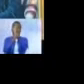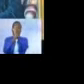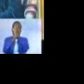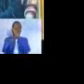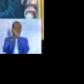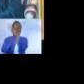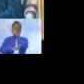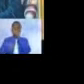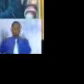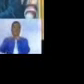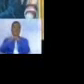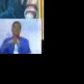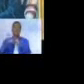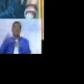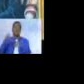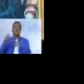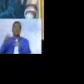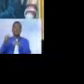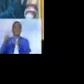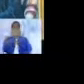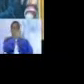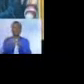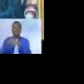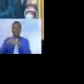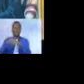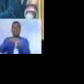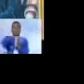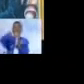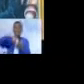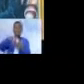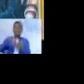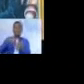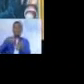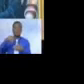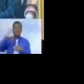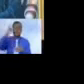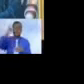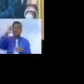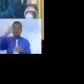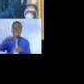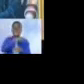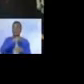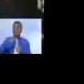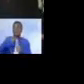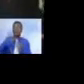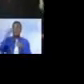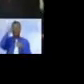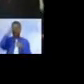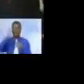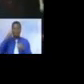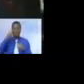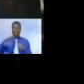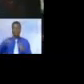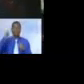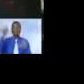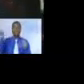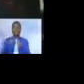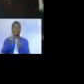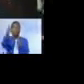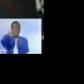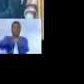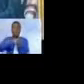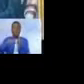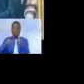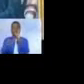des régions telles que l'Amérique latine et l'Asie. L'Afrique doit en prendre le chemin. Le quatrième point a